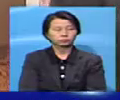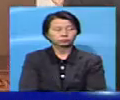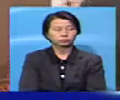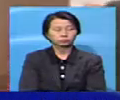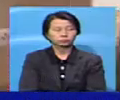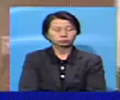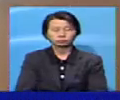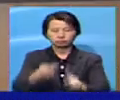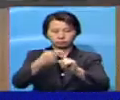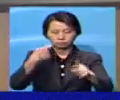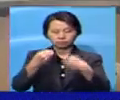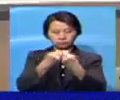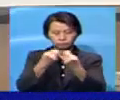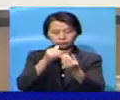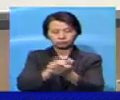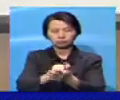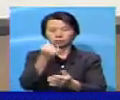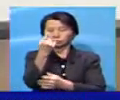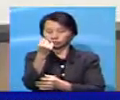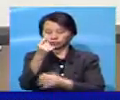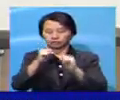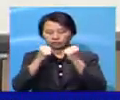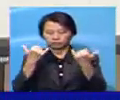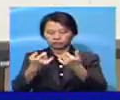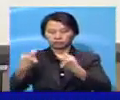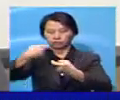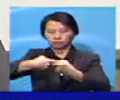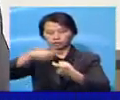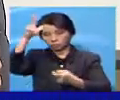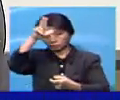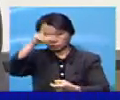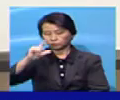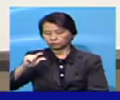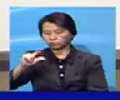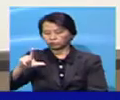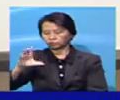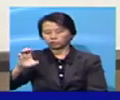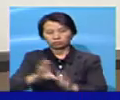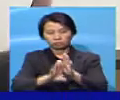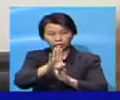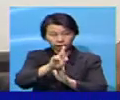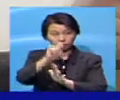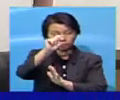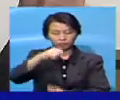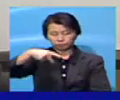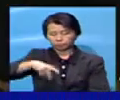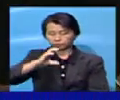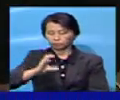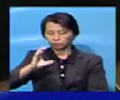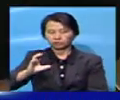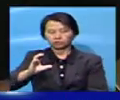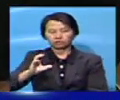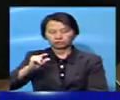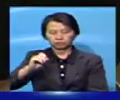itu daripada jumlah tersebut 11 merupakan Syarikat berkaitan kerajaan berprestasi tingi PCC